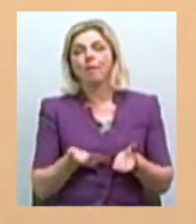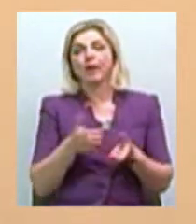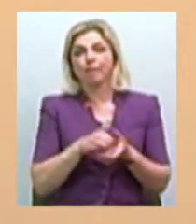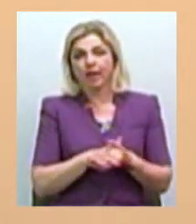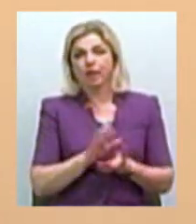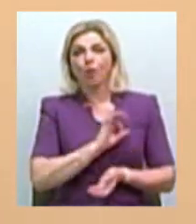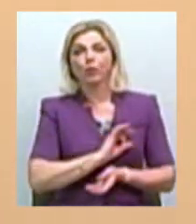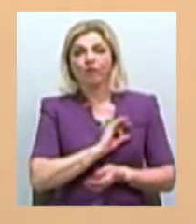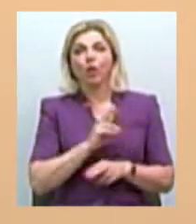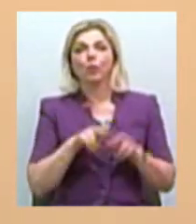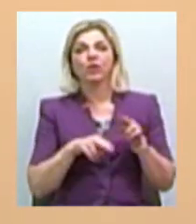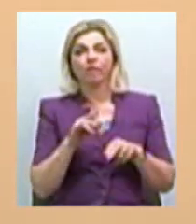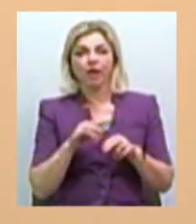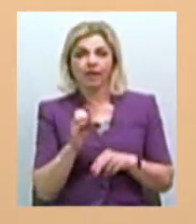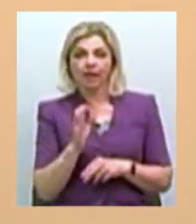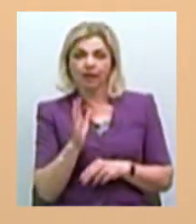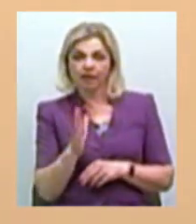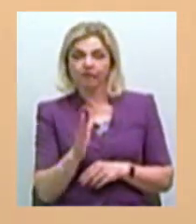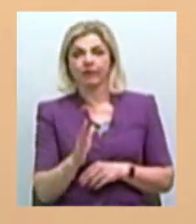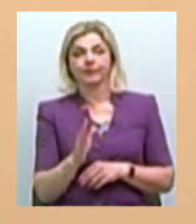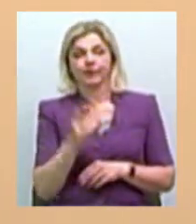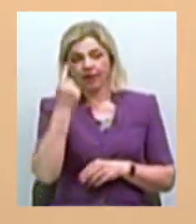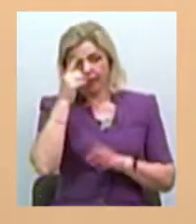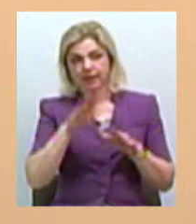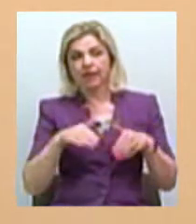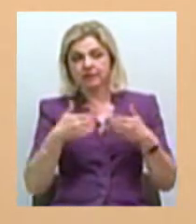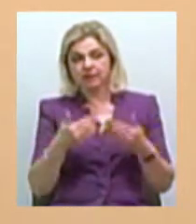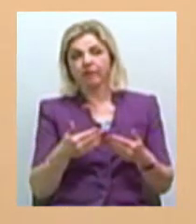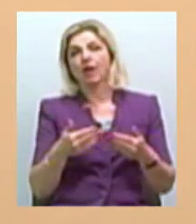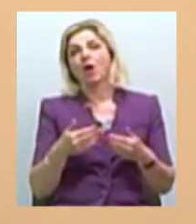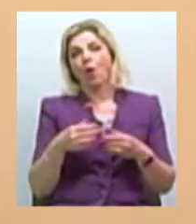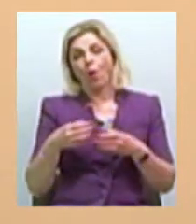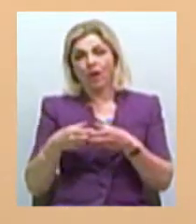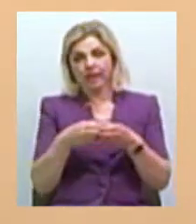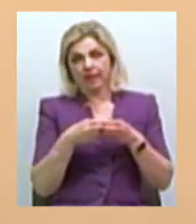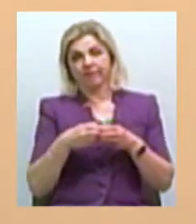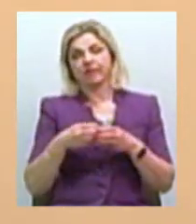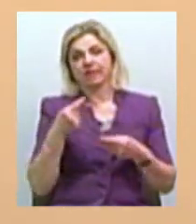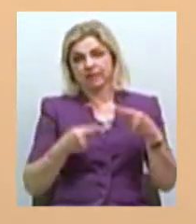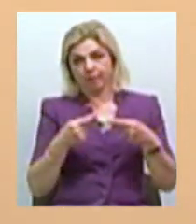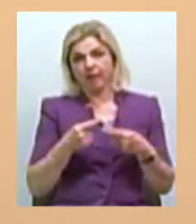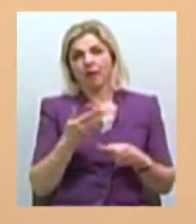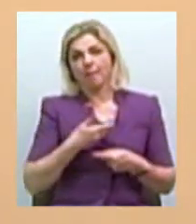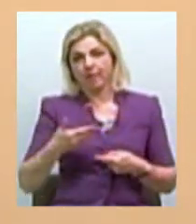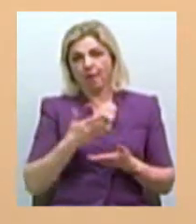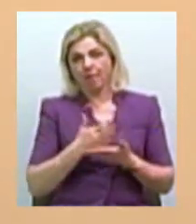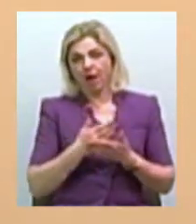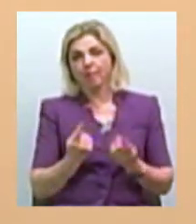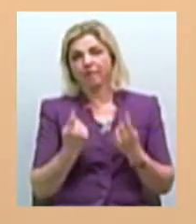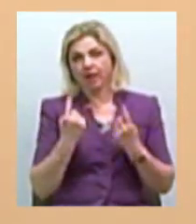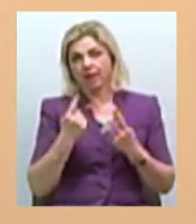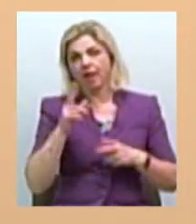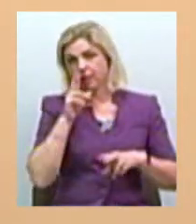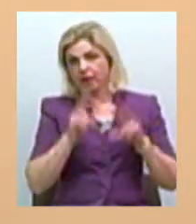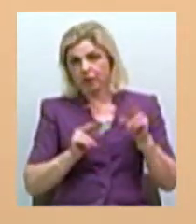профспілка будівельників ініціює колективний спір, і ми маємо велику надію і бачення того,